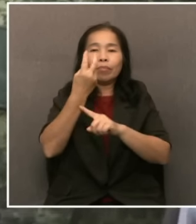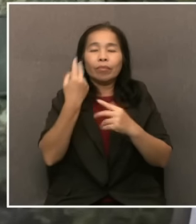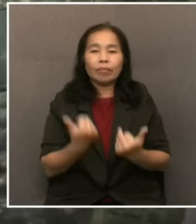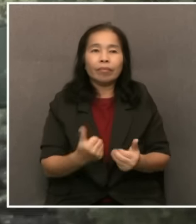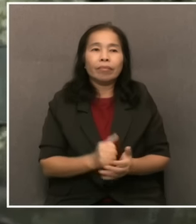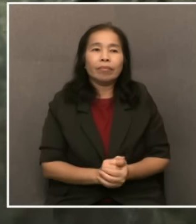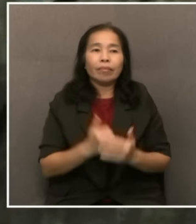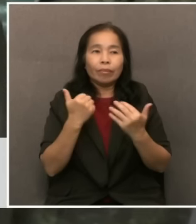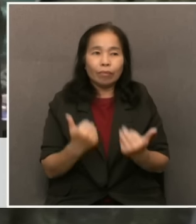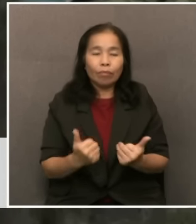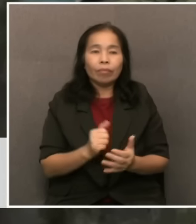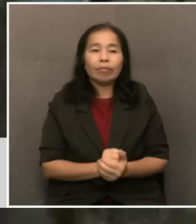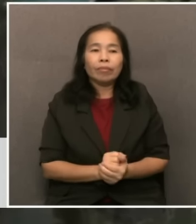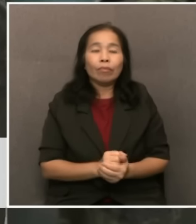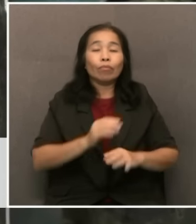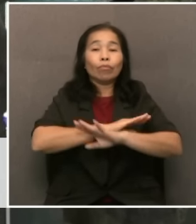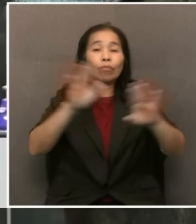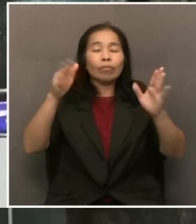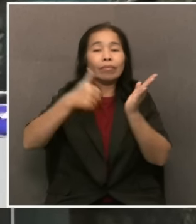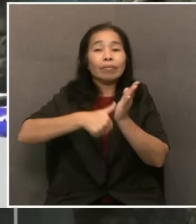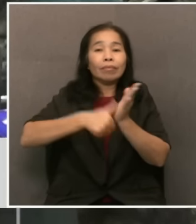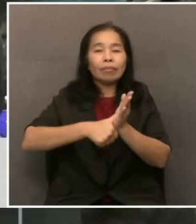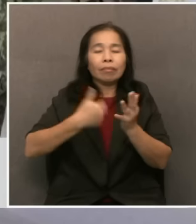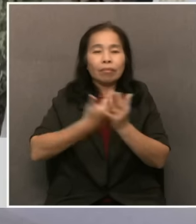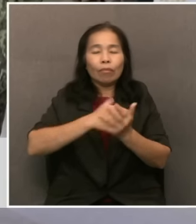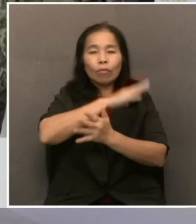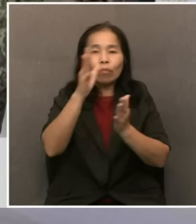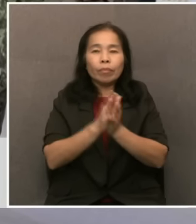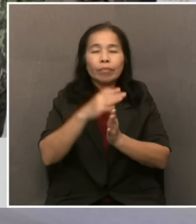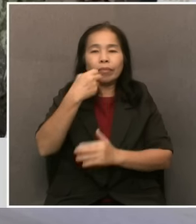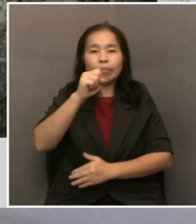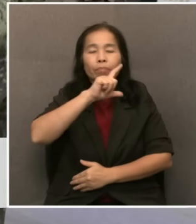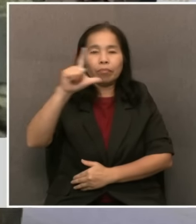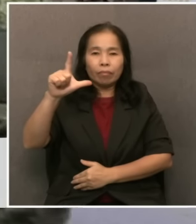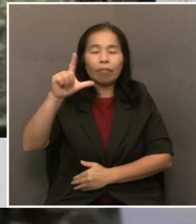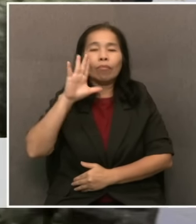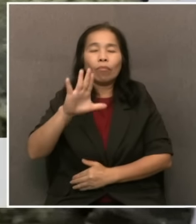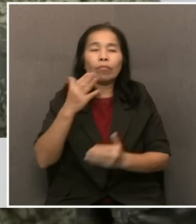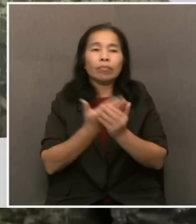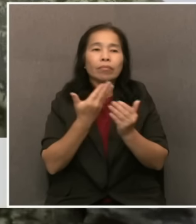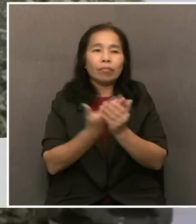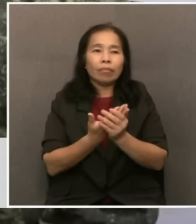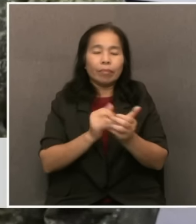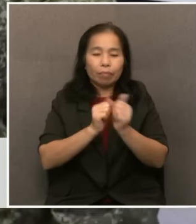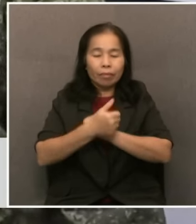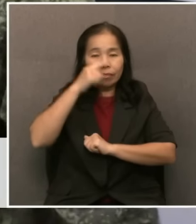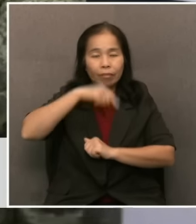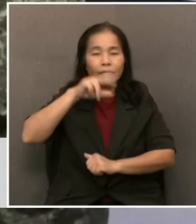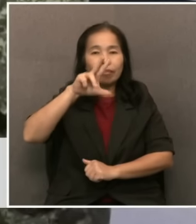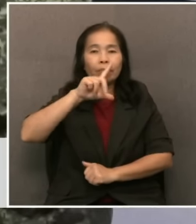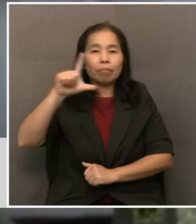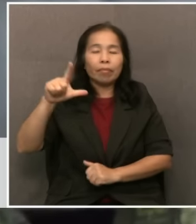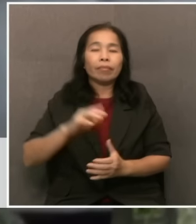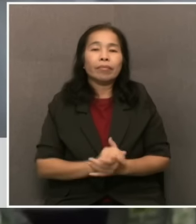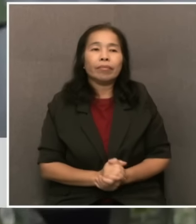อดหนี้ที่จะได้รับการยกเลิกจะมีมูลค่าสูงถึง10ล้านรูเบิลหรือประมาณมากกว่า3ล้านบาทนะคะ